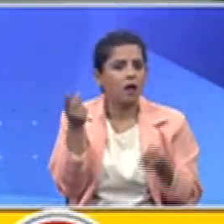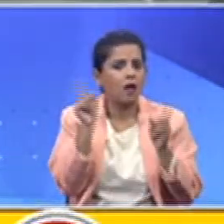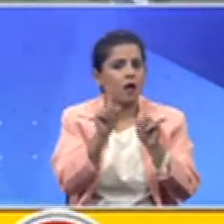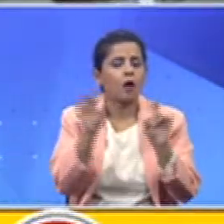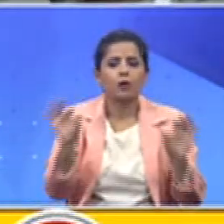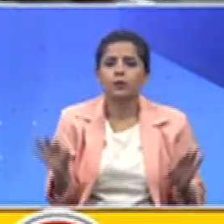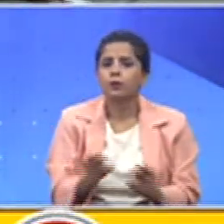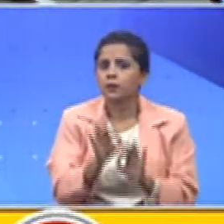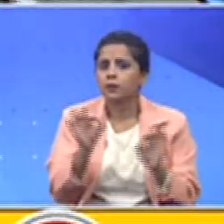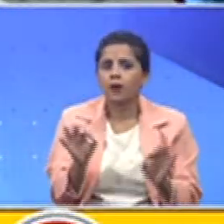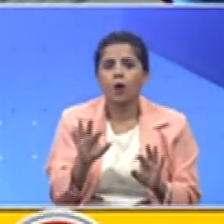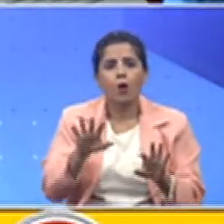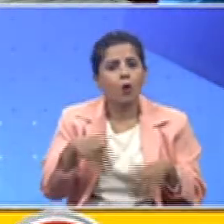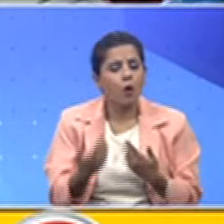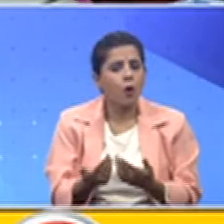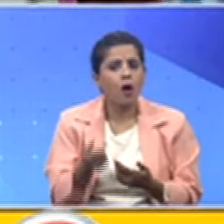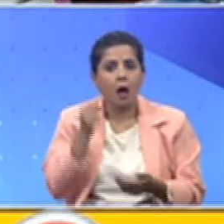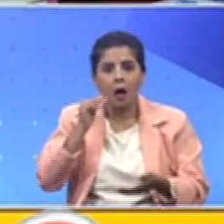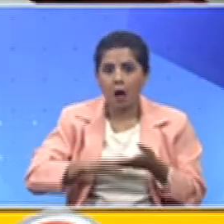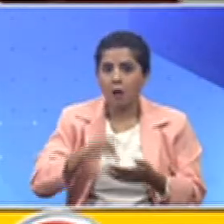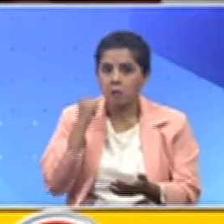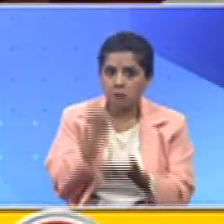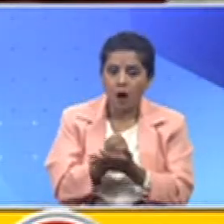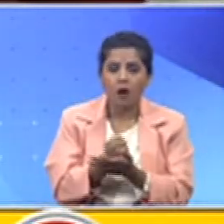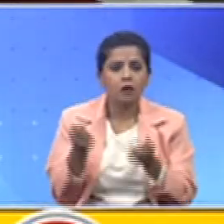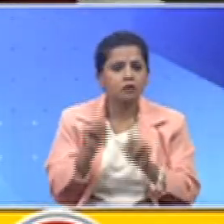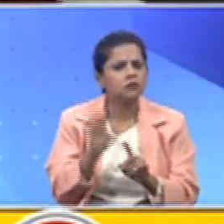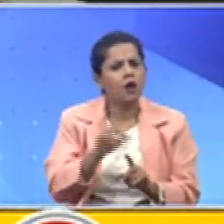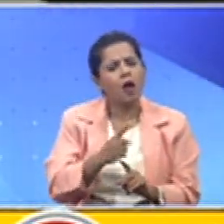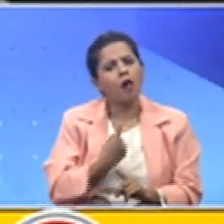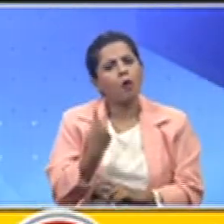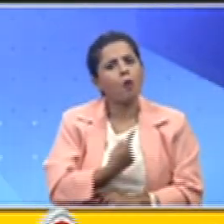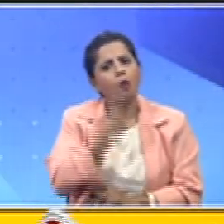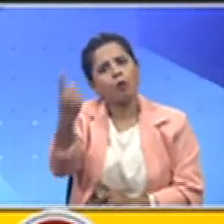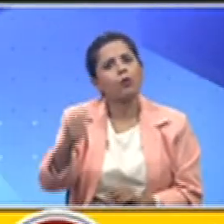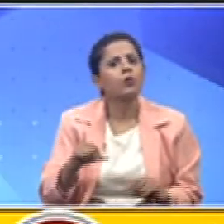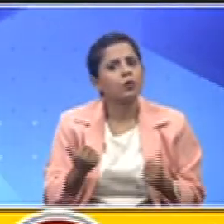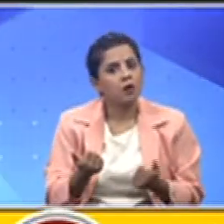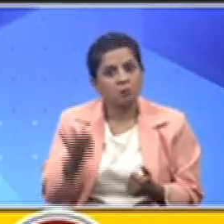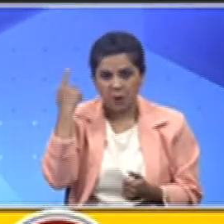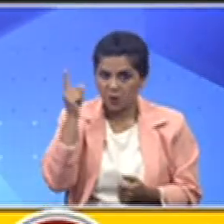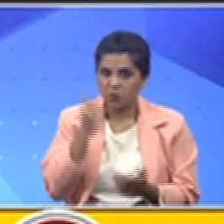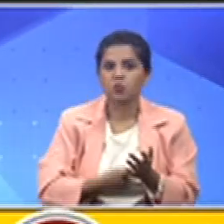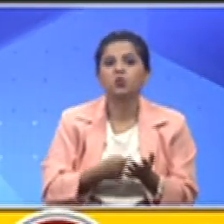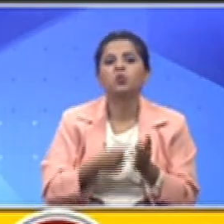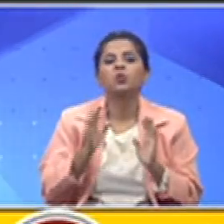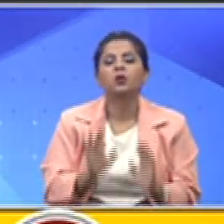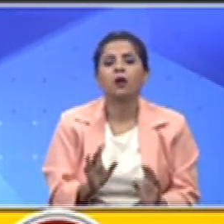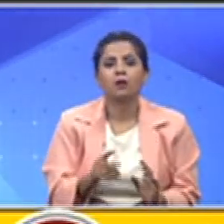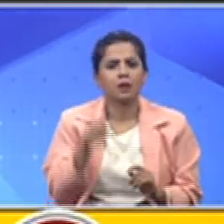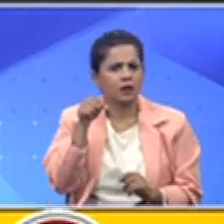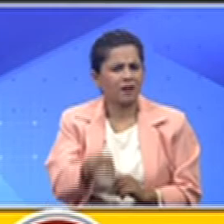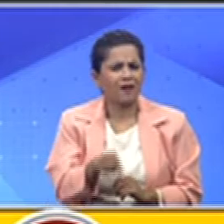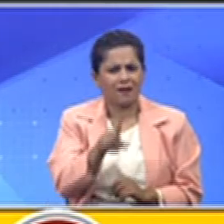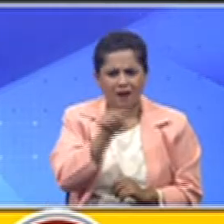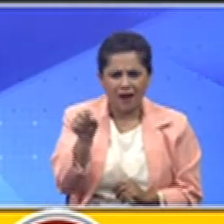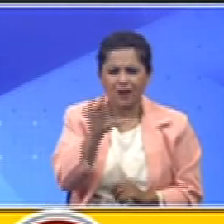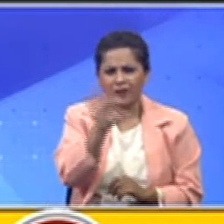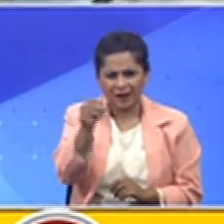सहयोगी या महरम के बिना पूरी की है और ये संख्या 150